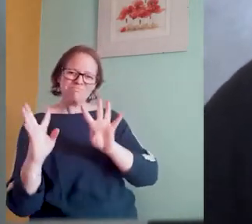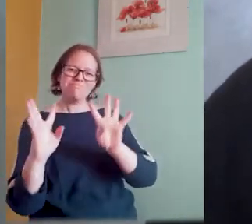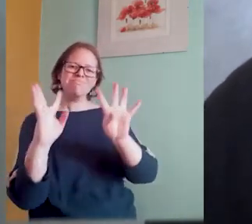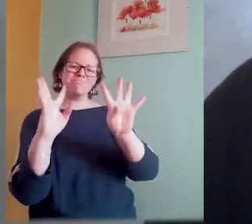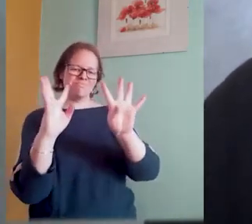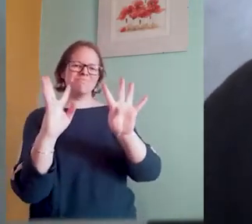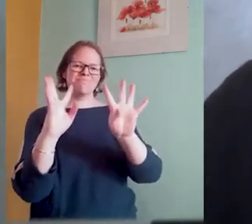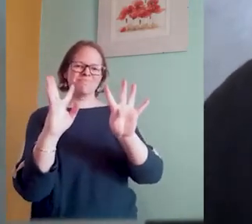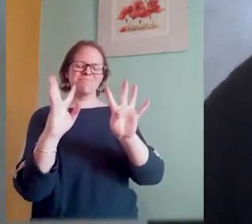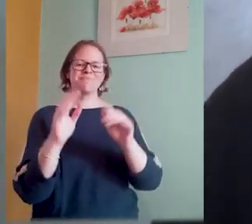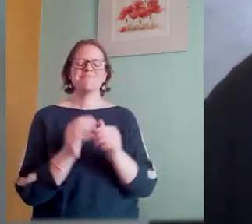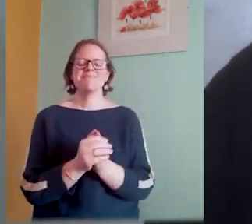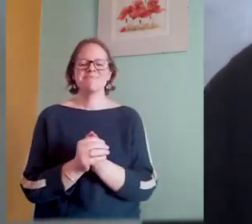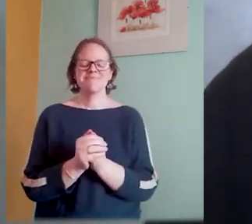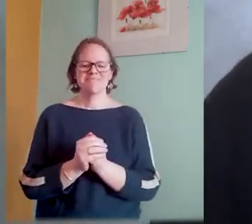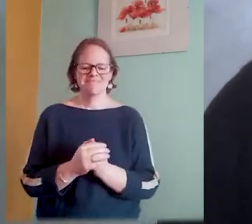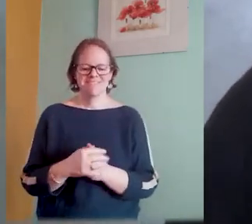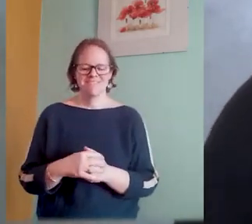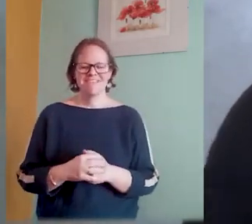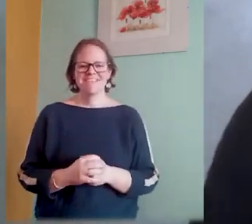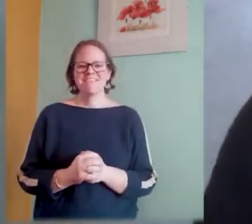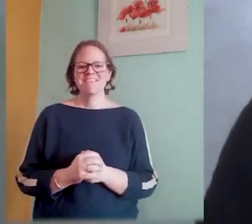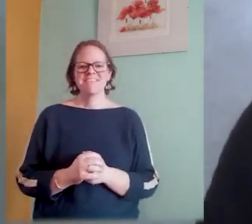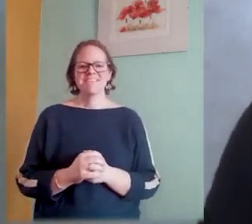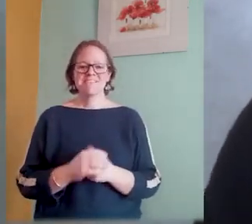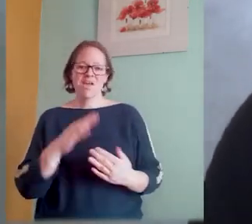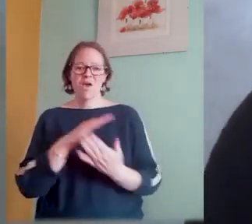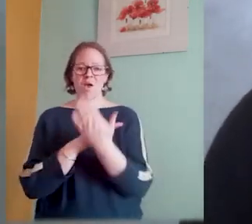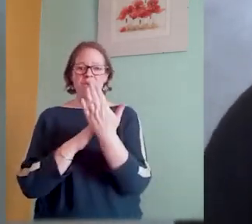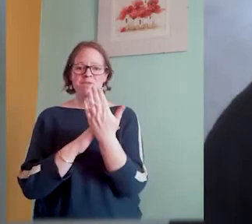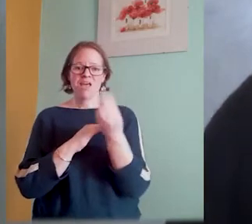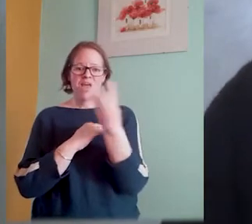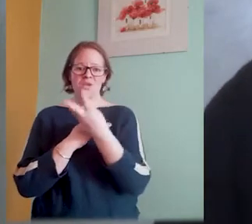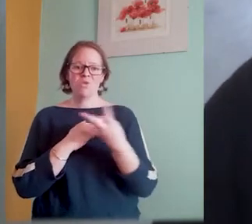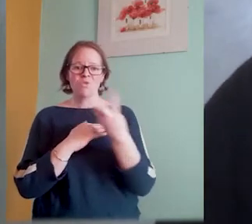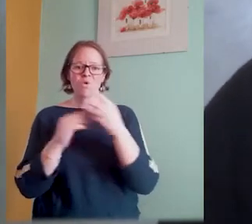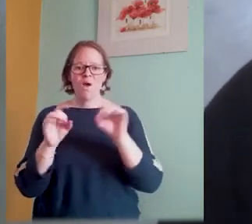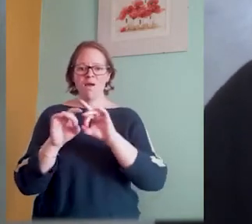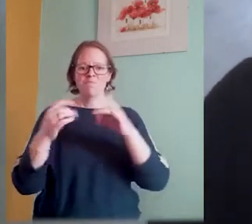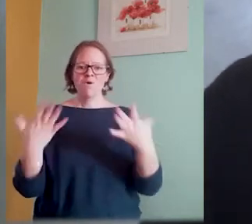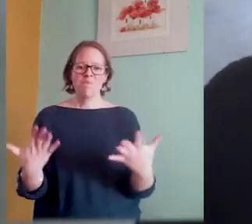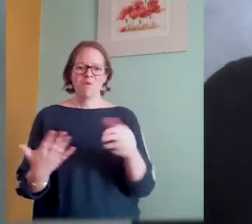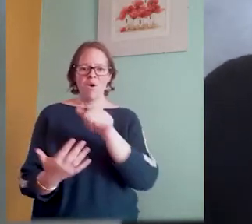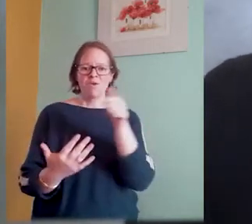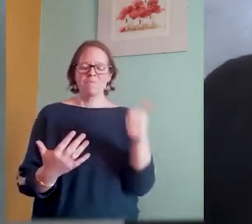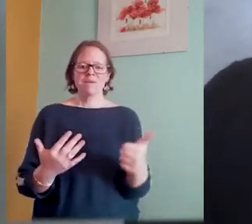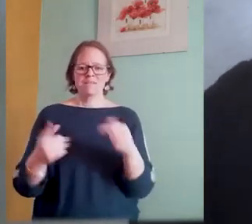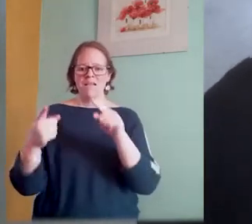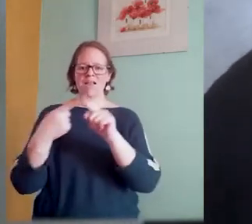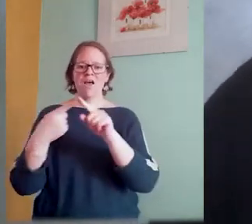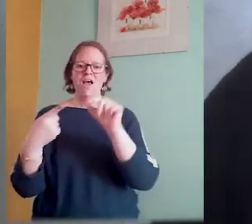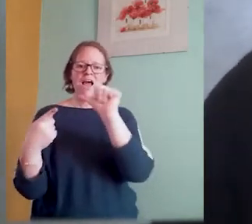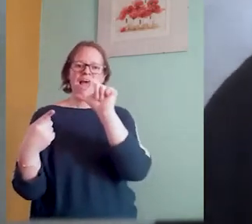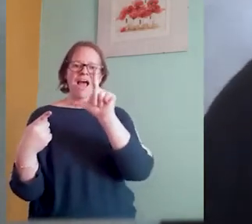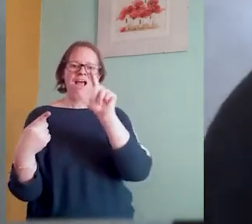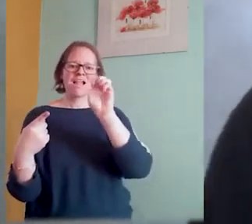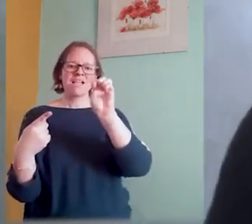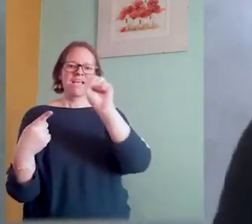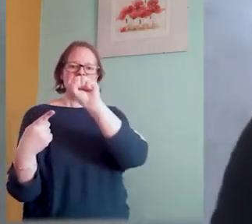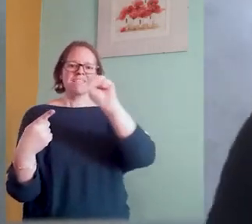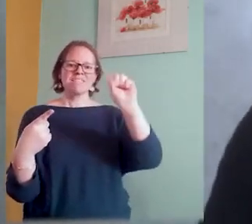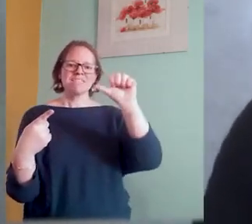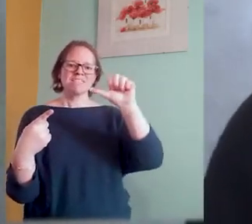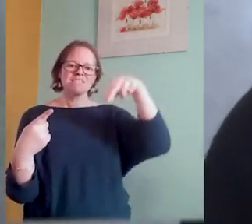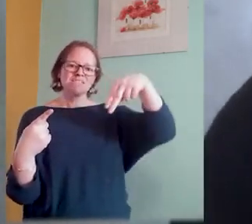via finalement les réseaux. Et ce matin, nous allons vivre trois temps particuliers. Le premier temps, ce sera un temps de louange